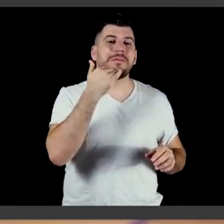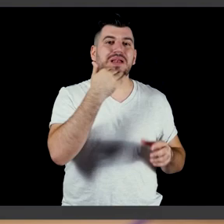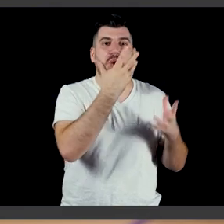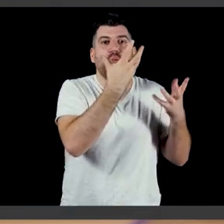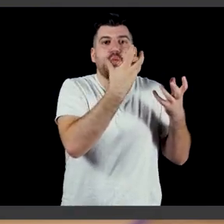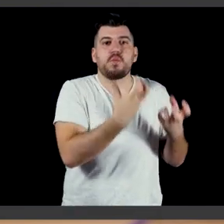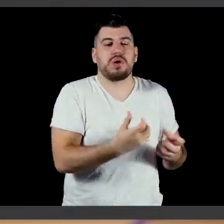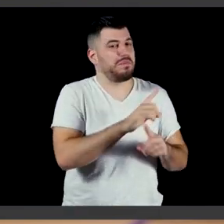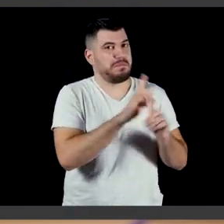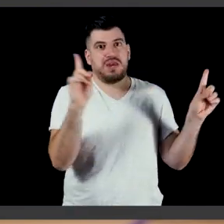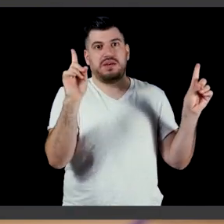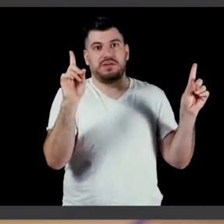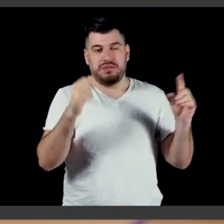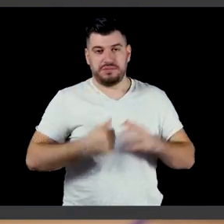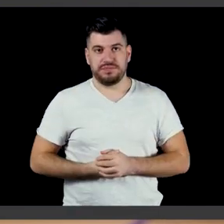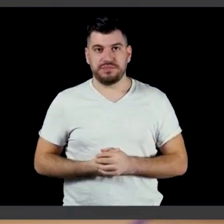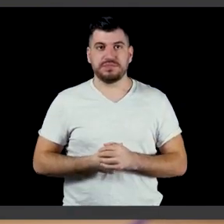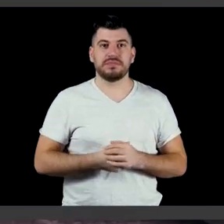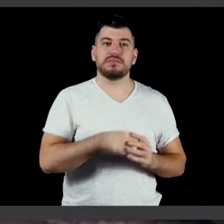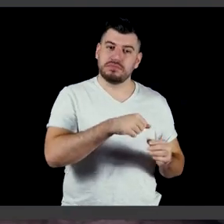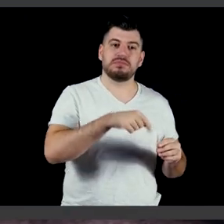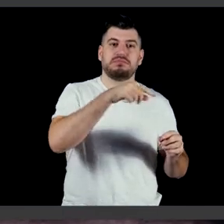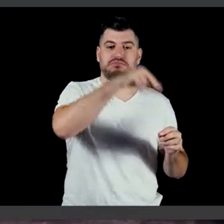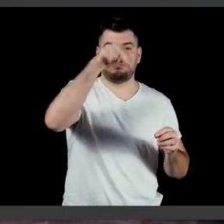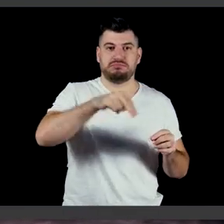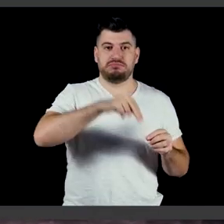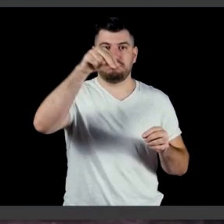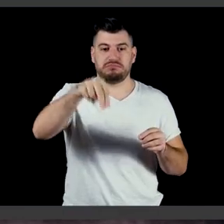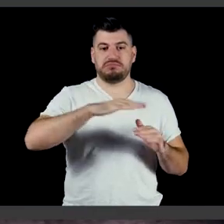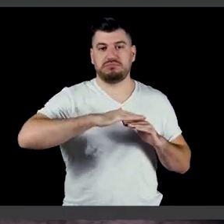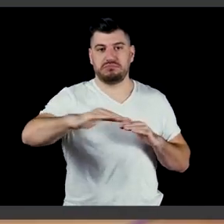Πάμε να ρίξουμε και τις μελιτζάνες από πάνω. Κοιτάξτε εδώ.